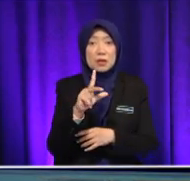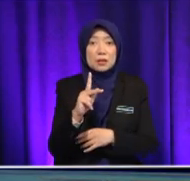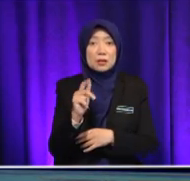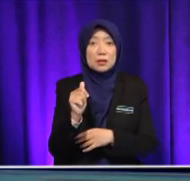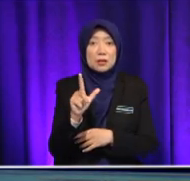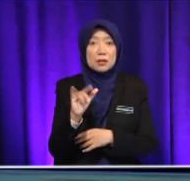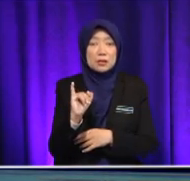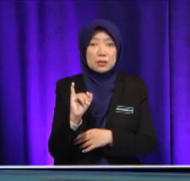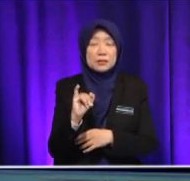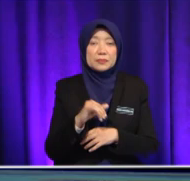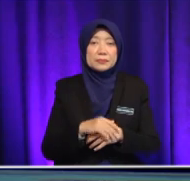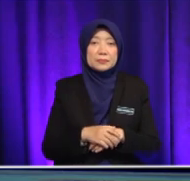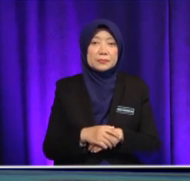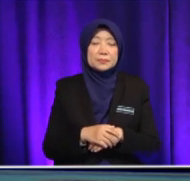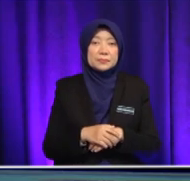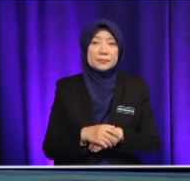Okey.